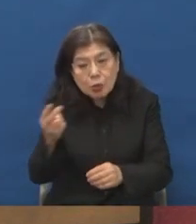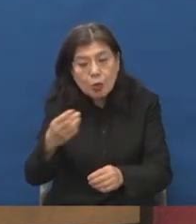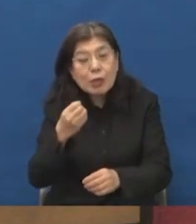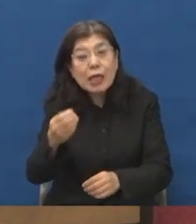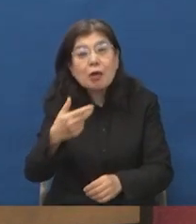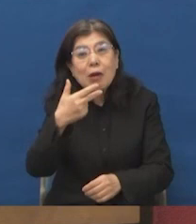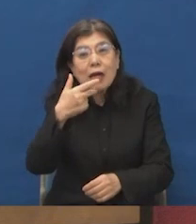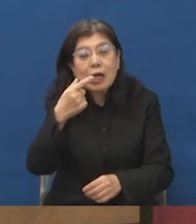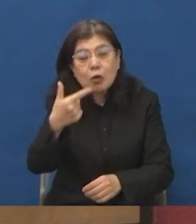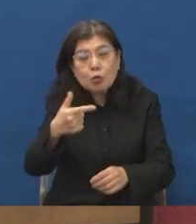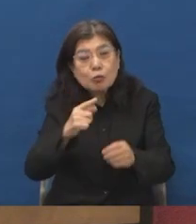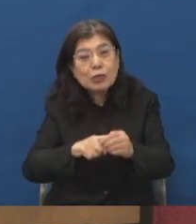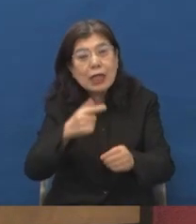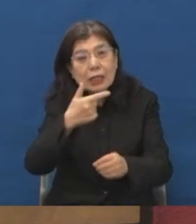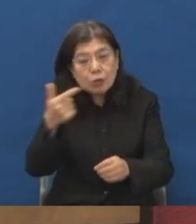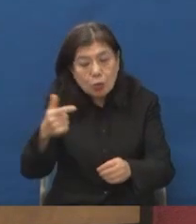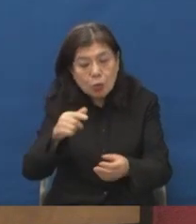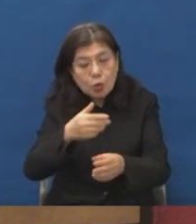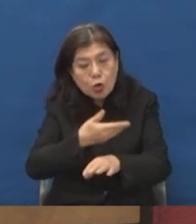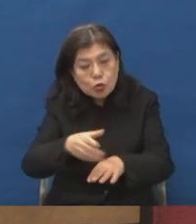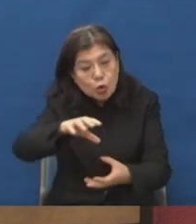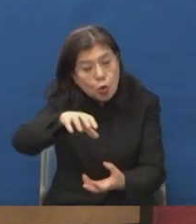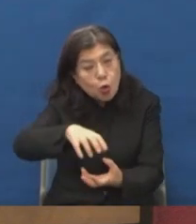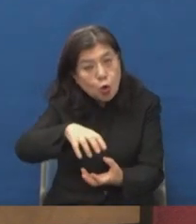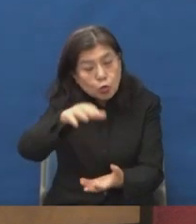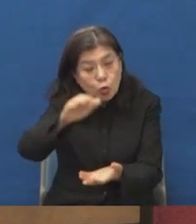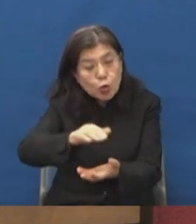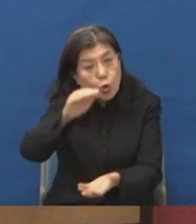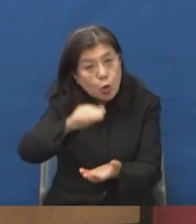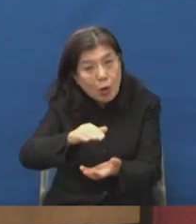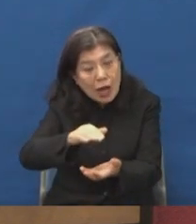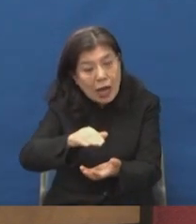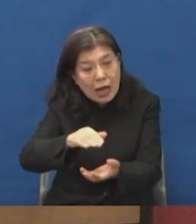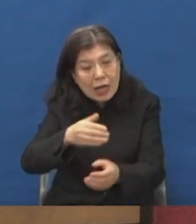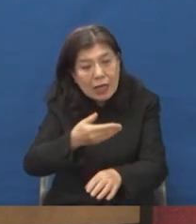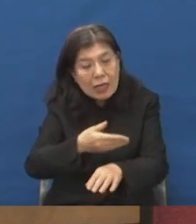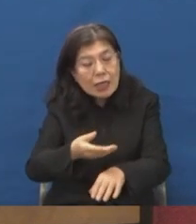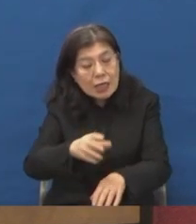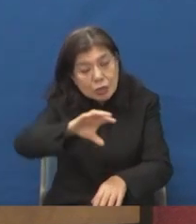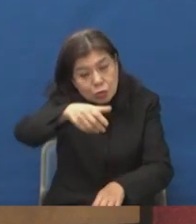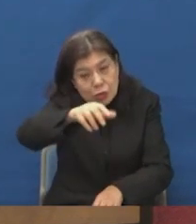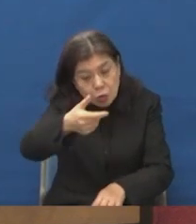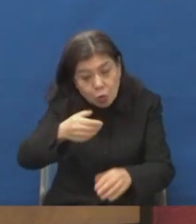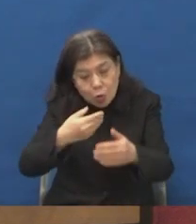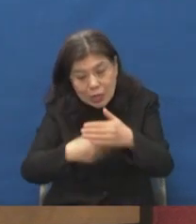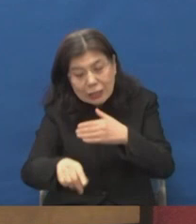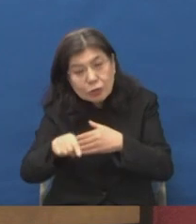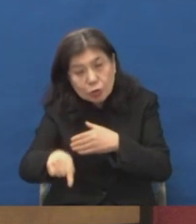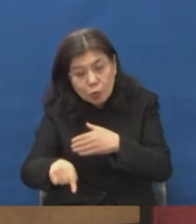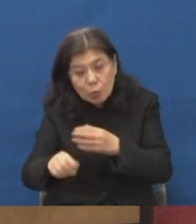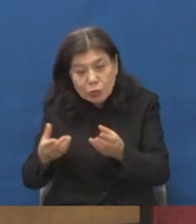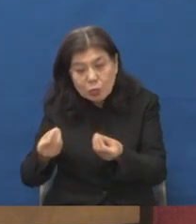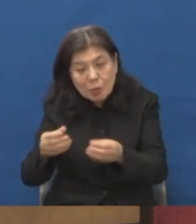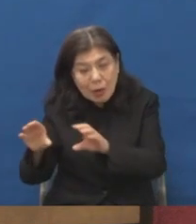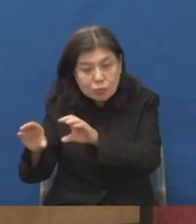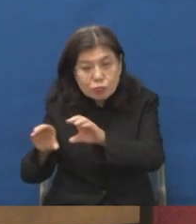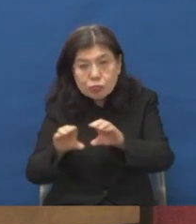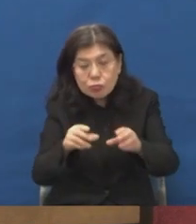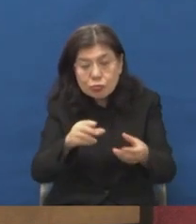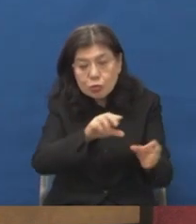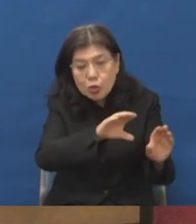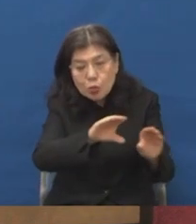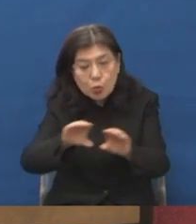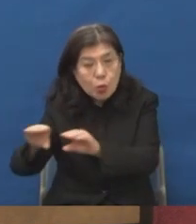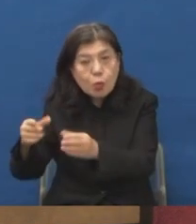使用水量は、水道、下水量ともに前年度決算見込みから横ばいであるが、使用量の収入